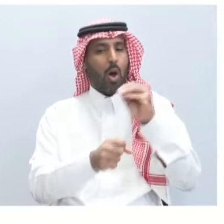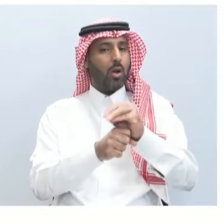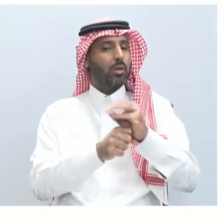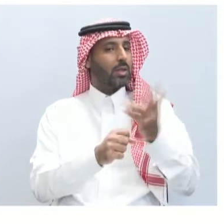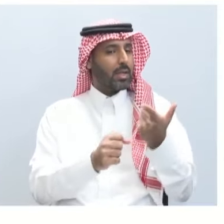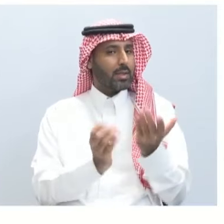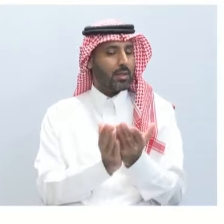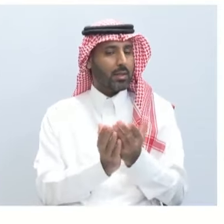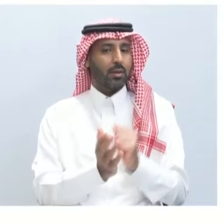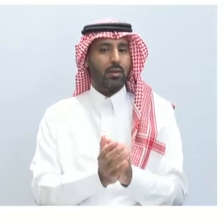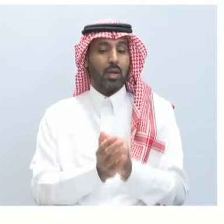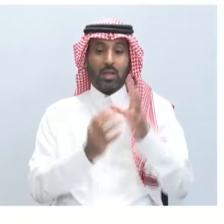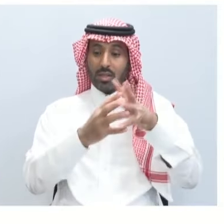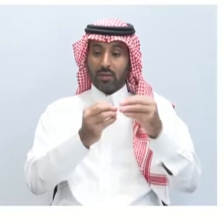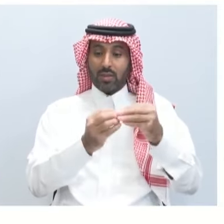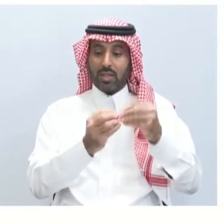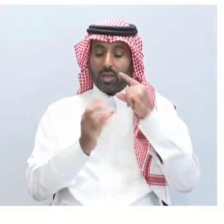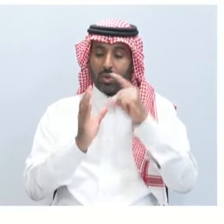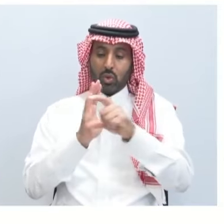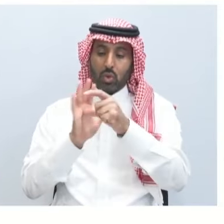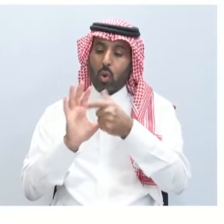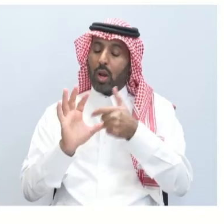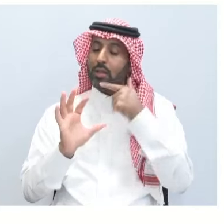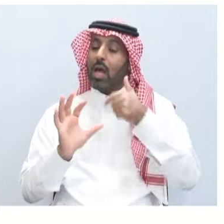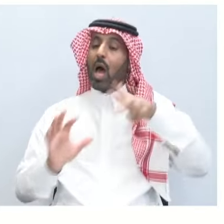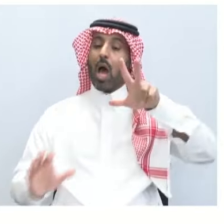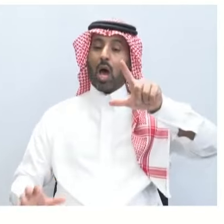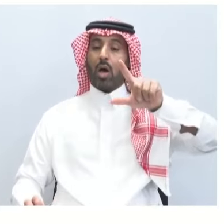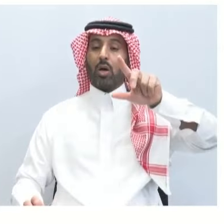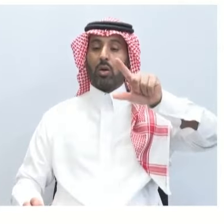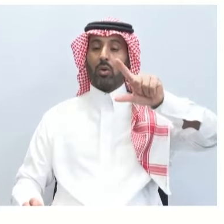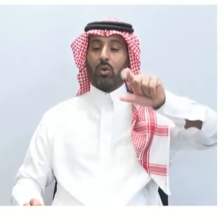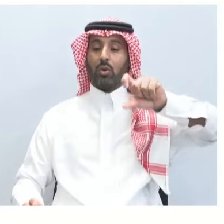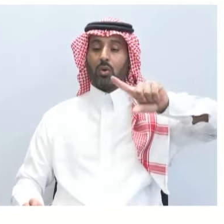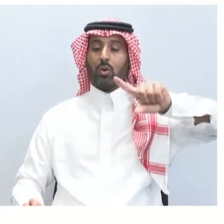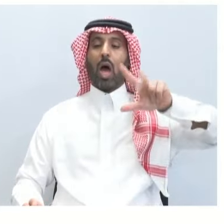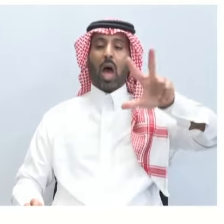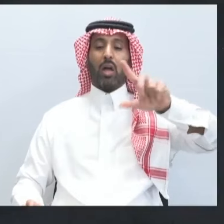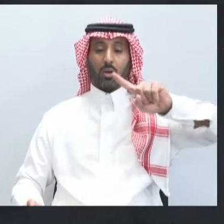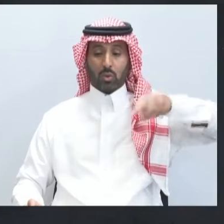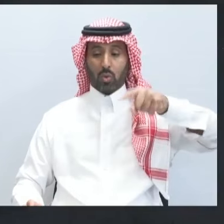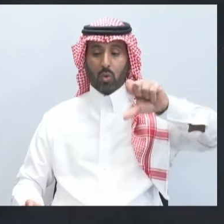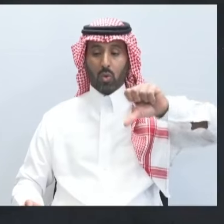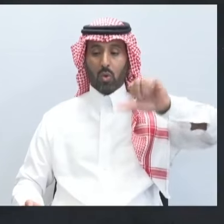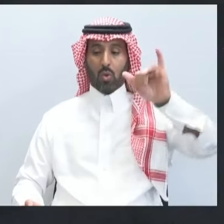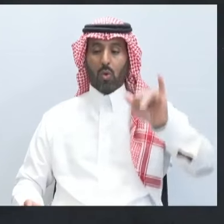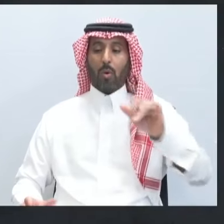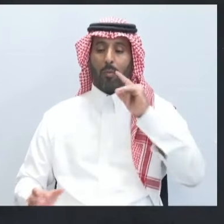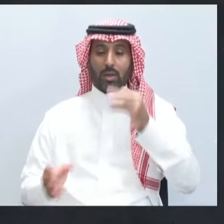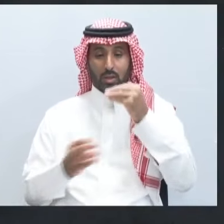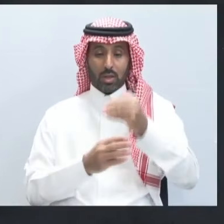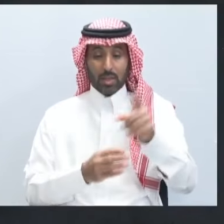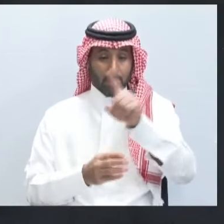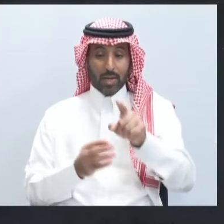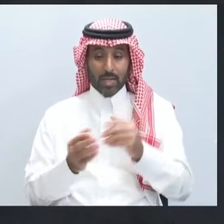السابق اخذنا تفسير سوره الروم من الايه 3 39 الى الايه ال 41 الان ستظهر امامكم الاسئله